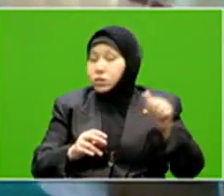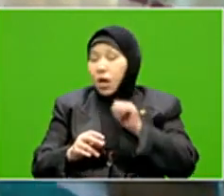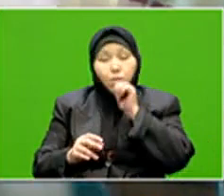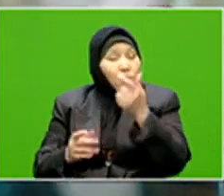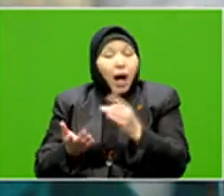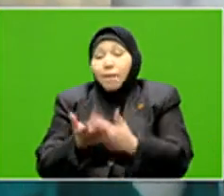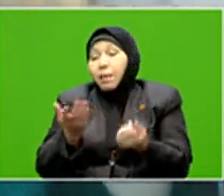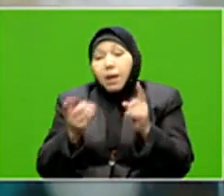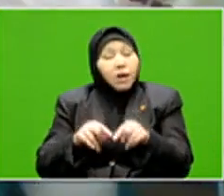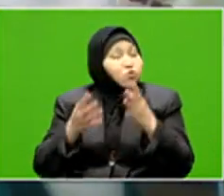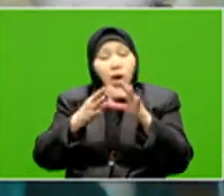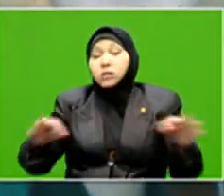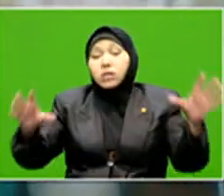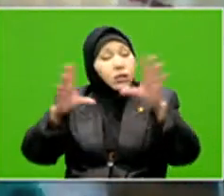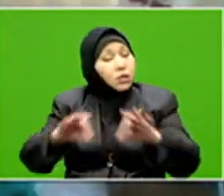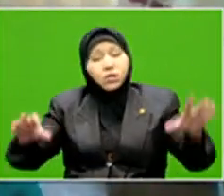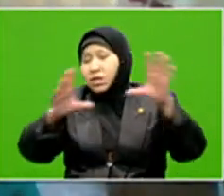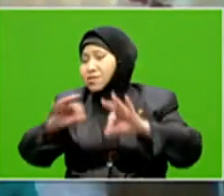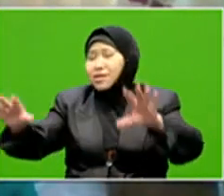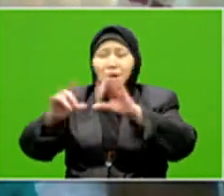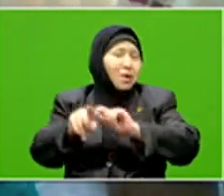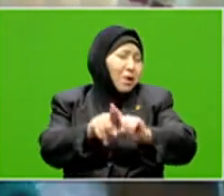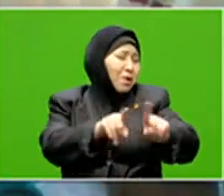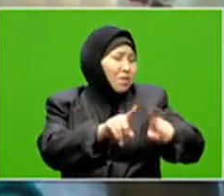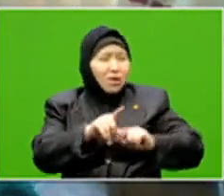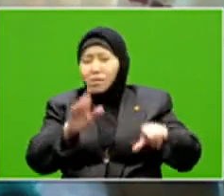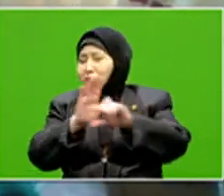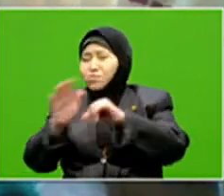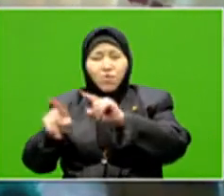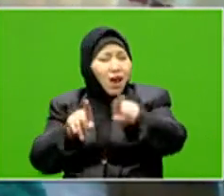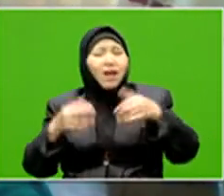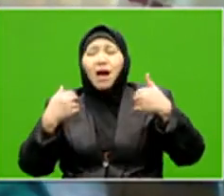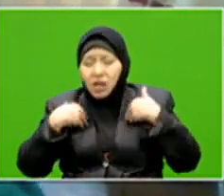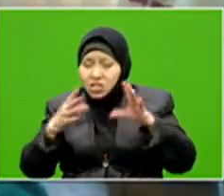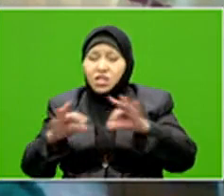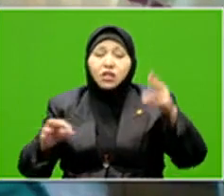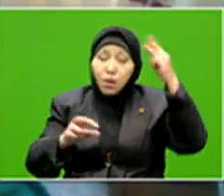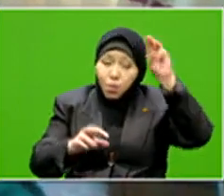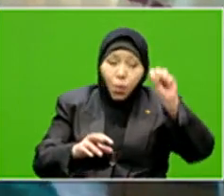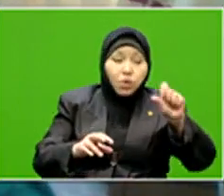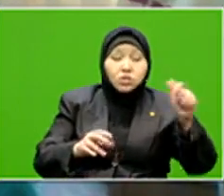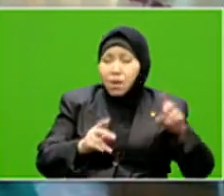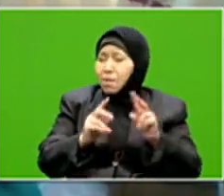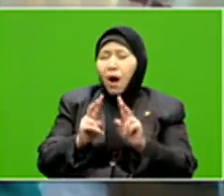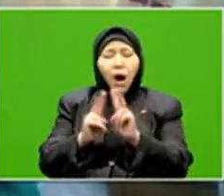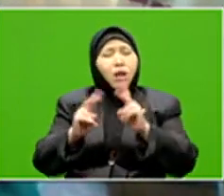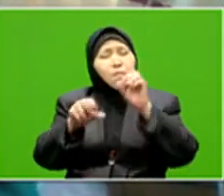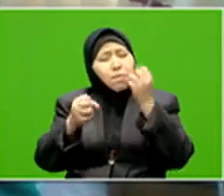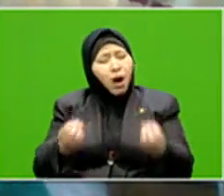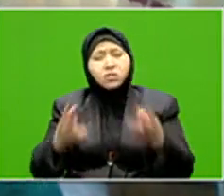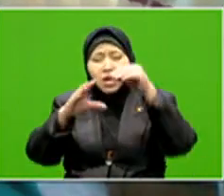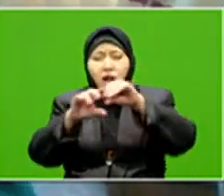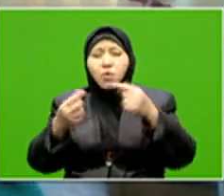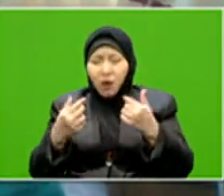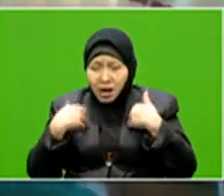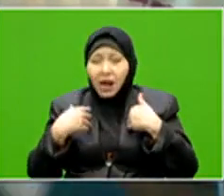berlaku, sebab ianya telah diceritakan sekian banyak pada surah-surah yang lain. Seperti mana yang kita ketahui, kisah Nabi yang paling banyak diceritakan dalam Al-Quran ialah